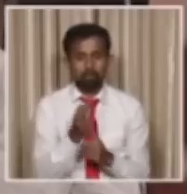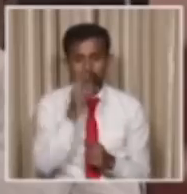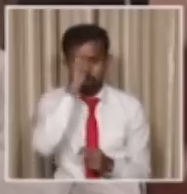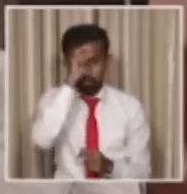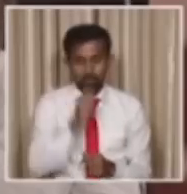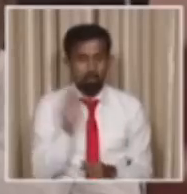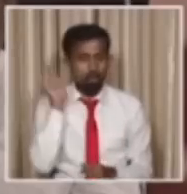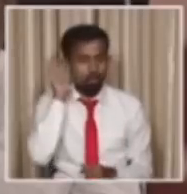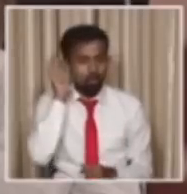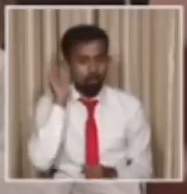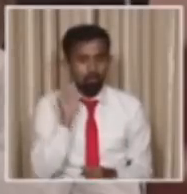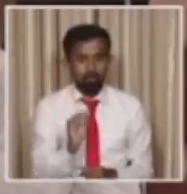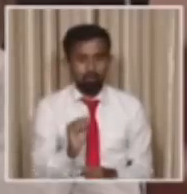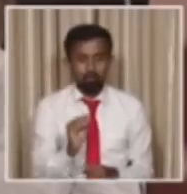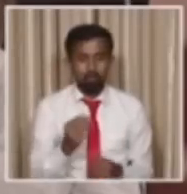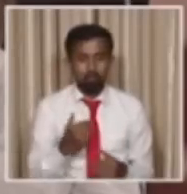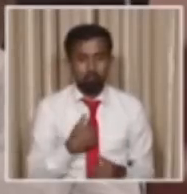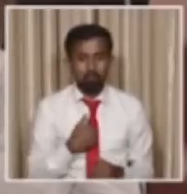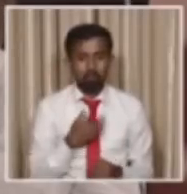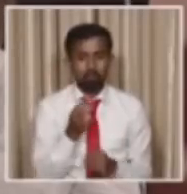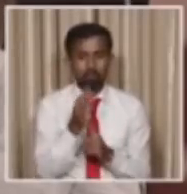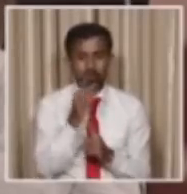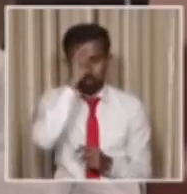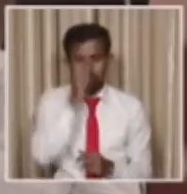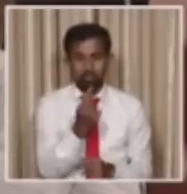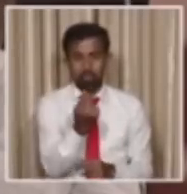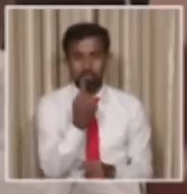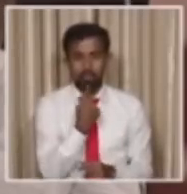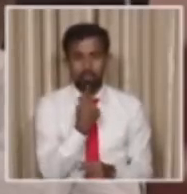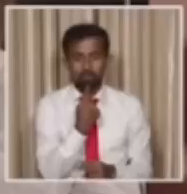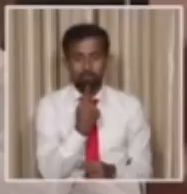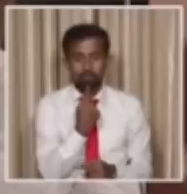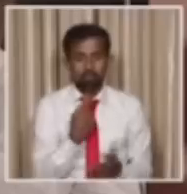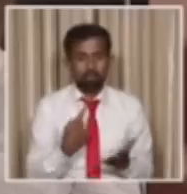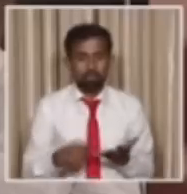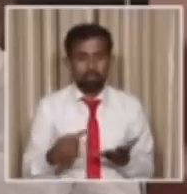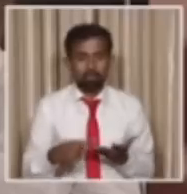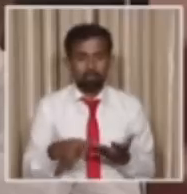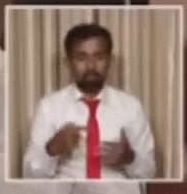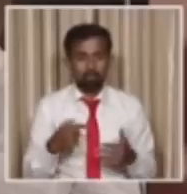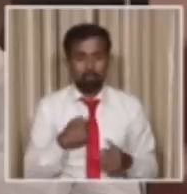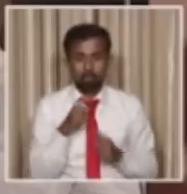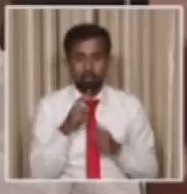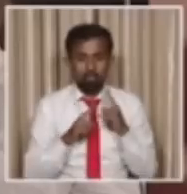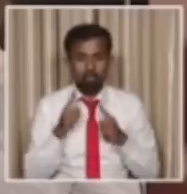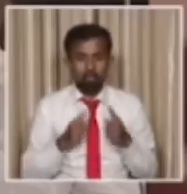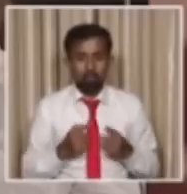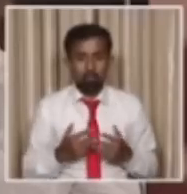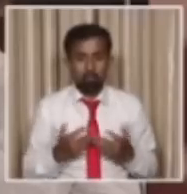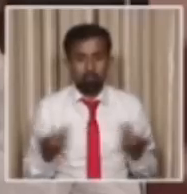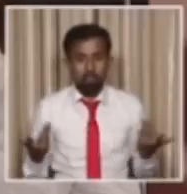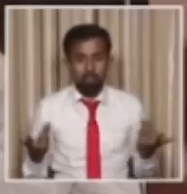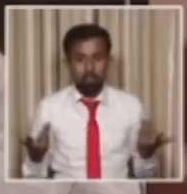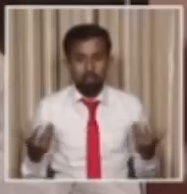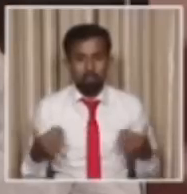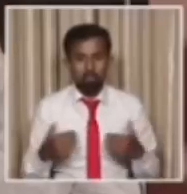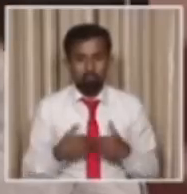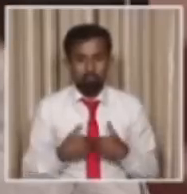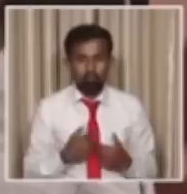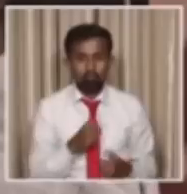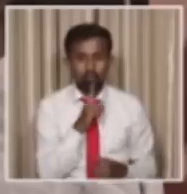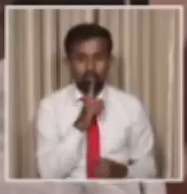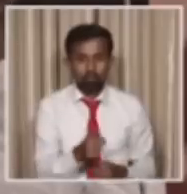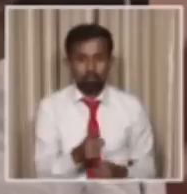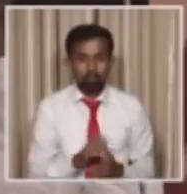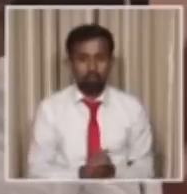ජනාධිපතිතුමාගෙන් අහන්න ඕනේ. මට ජනාධිපතිතුමා කියපු දෙයක් ගැන මට කතා කරන්න බෑ. නමුත් මම මේ කියන්න හදන්නේ